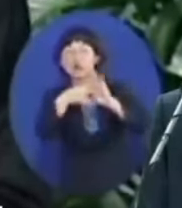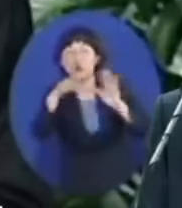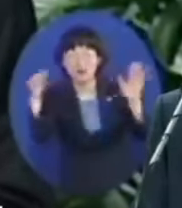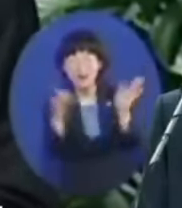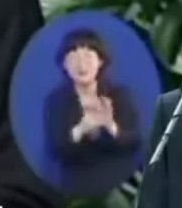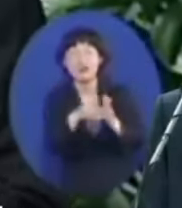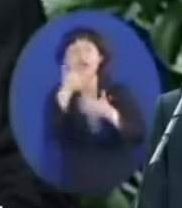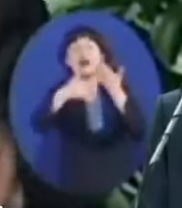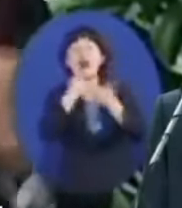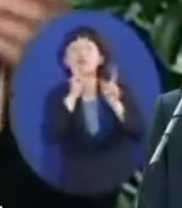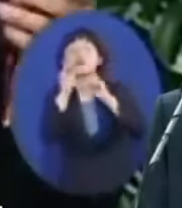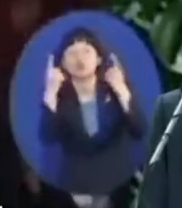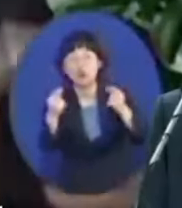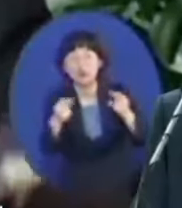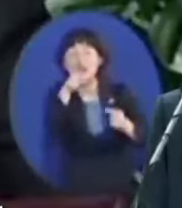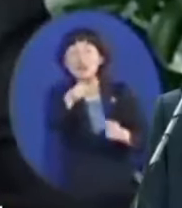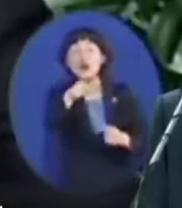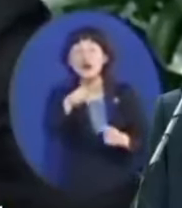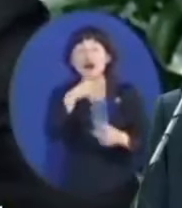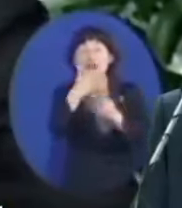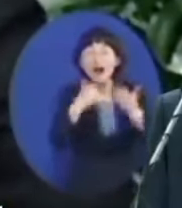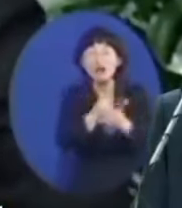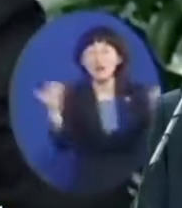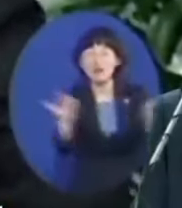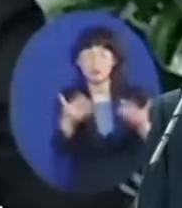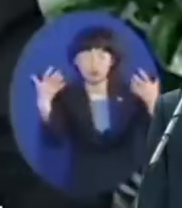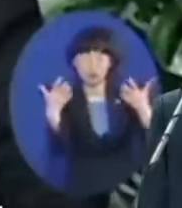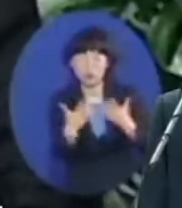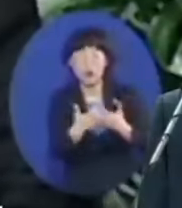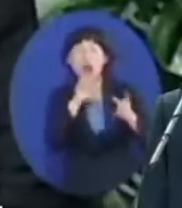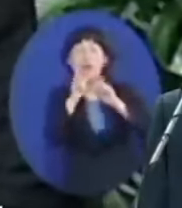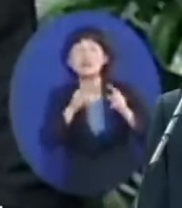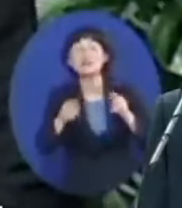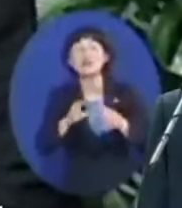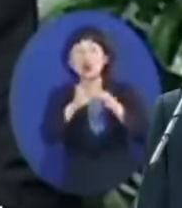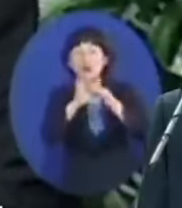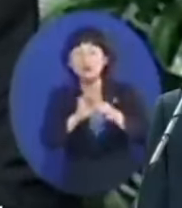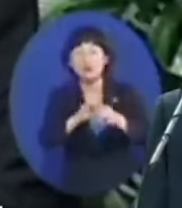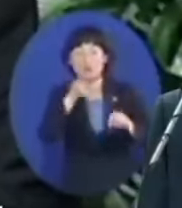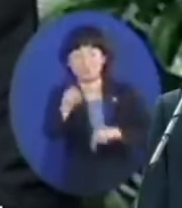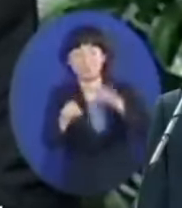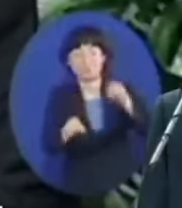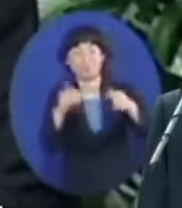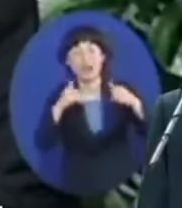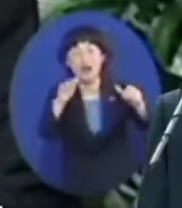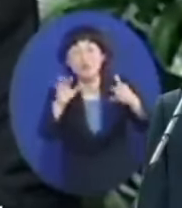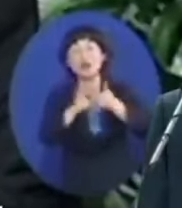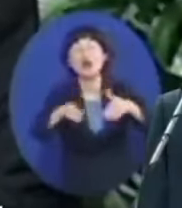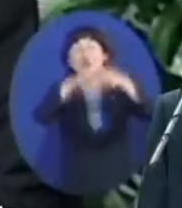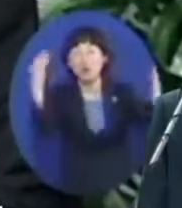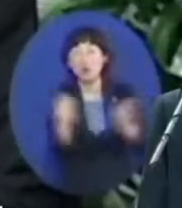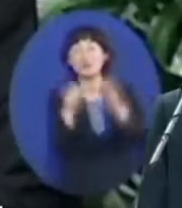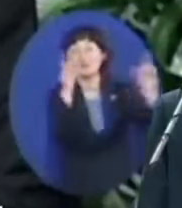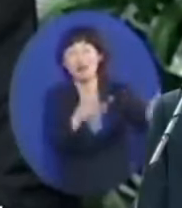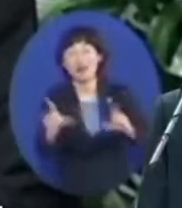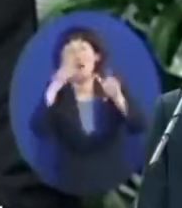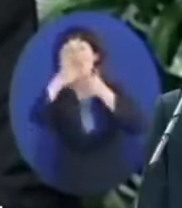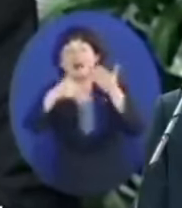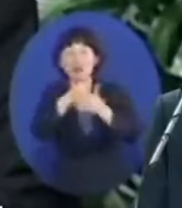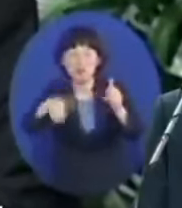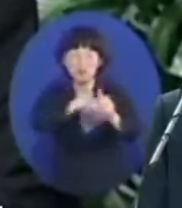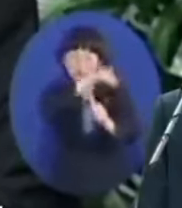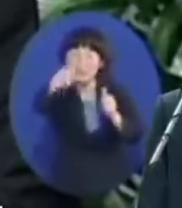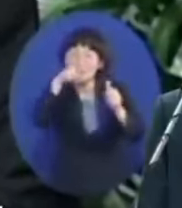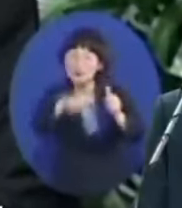말씀인 것입니다. 여기에는 하나님의 역사가 충만하고 말씀을 통해서 나아가면 우리의 모든 삶이 하나님의 분위기 속에 하나님의